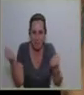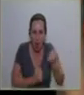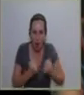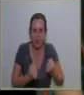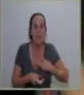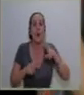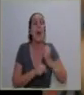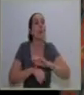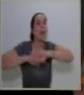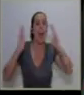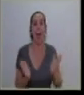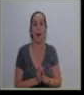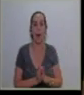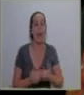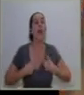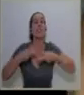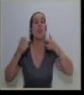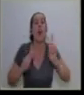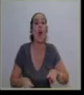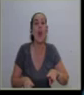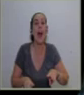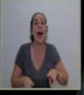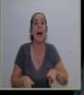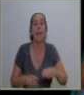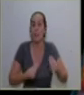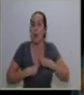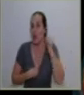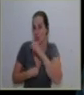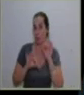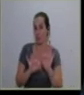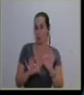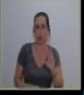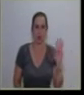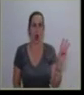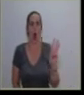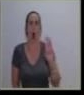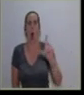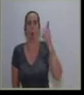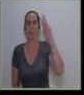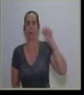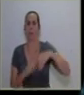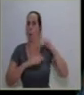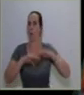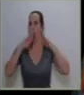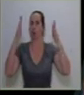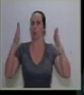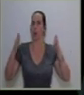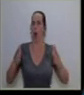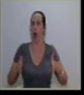אני יכולה לעשות הכל! אני יכולה... תנו לי לשיר בשבילכם. שלומית בונה